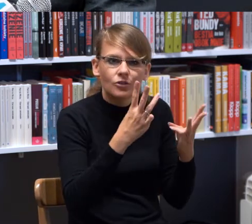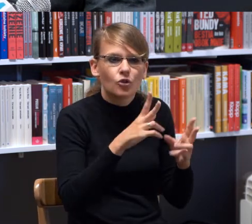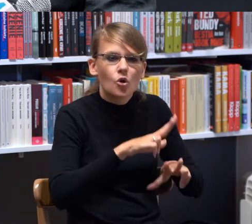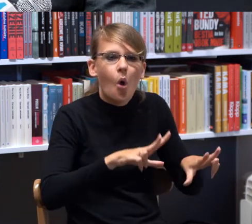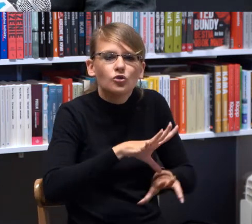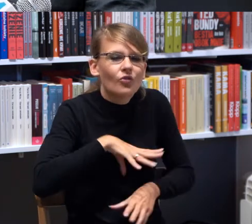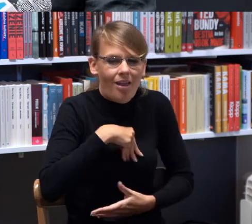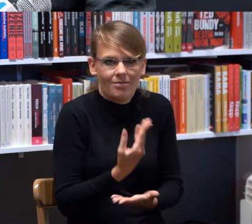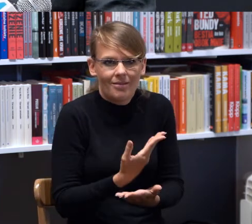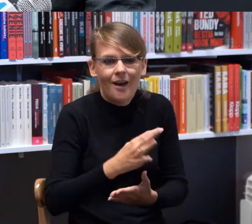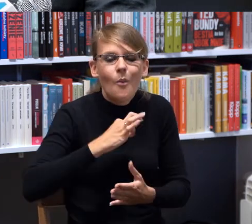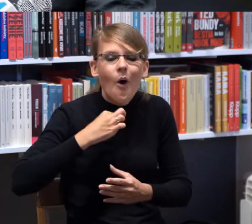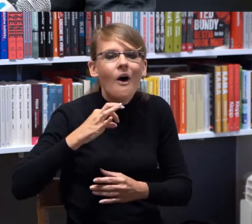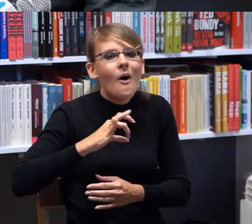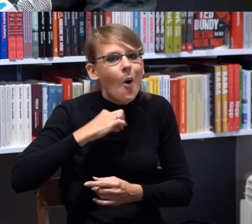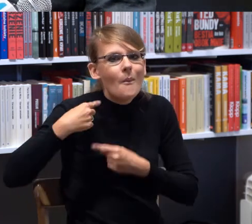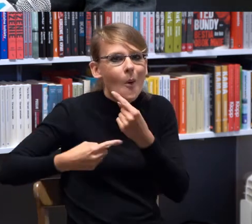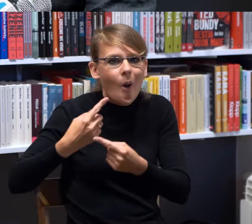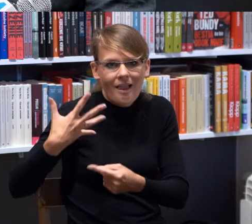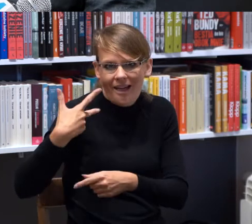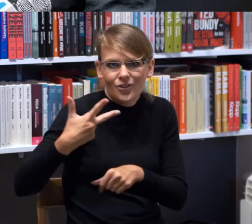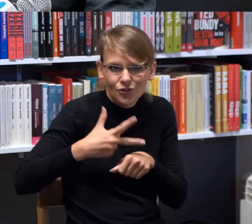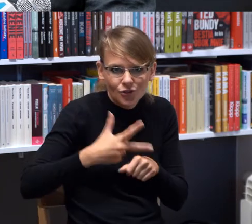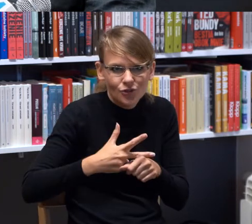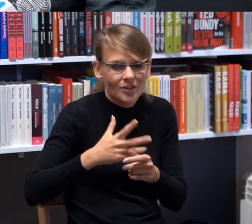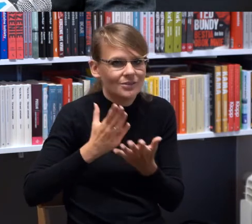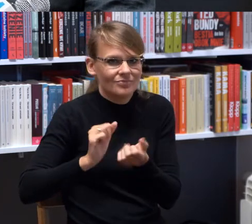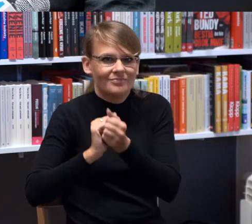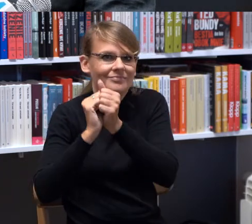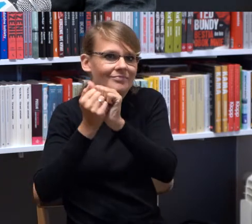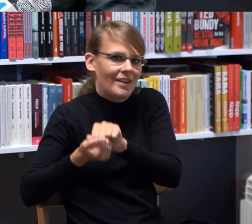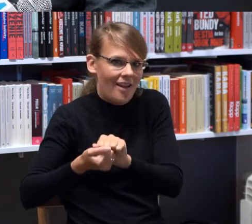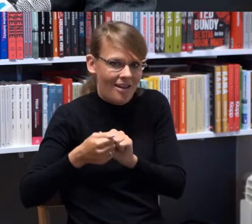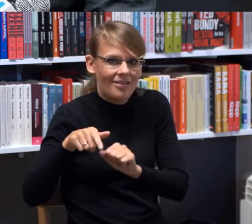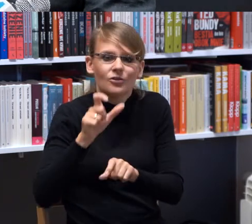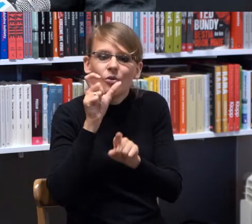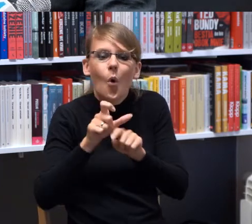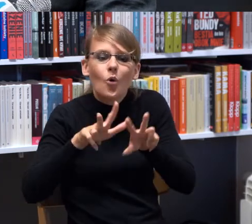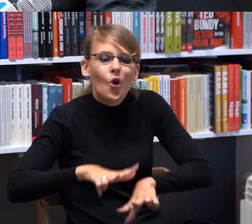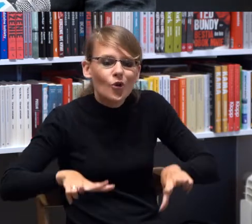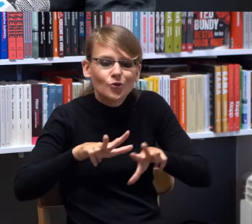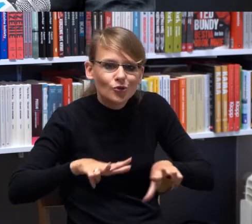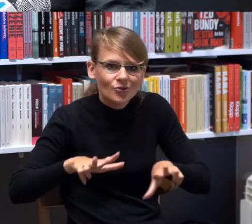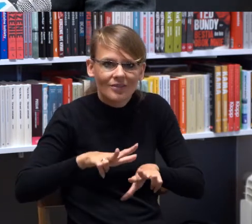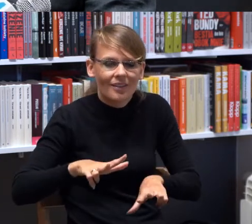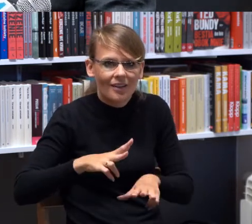to pokolenie moje, 30-latków, przepracowuje to pojęcie i albo przeformułowuje to pojęcie rodziny, albo